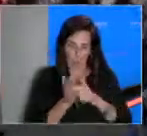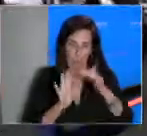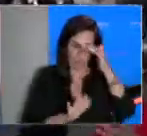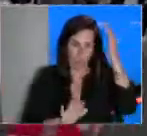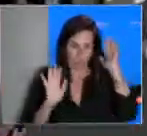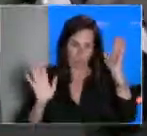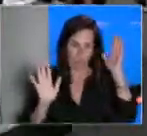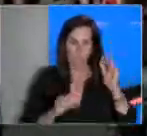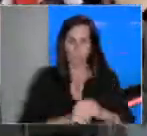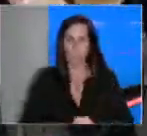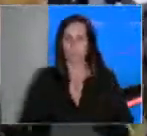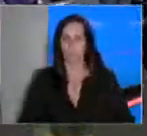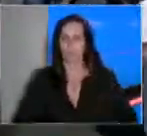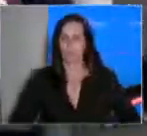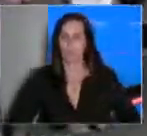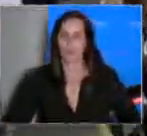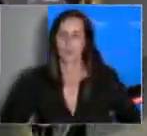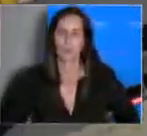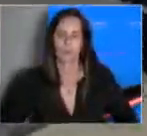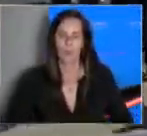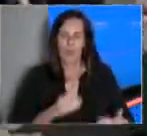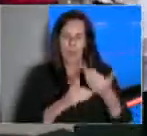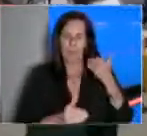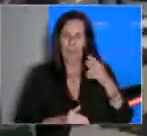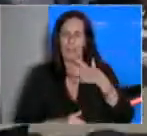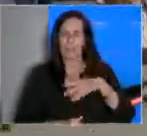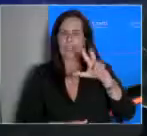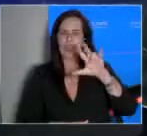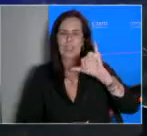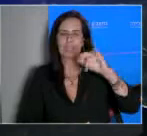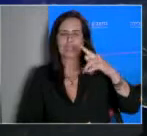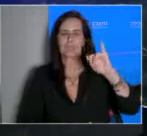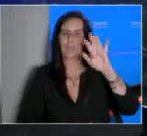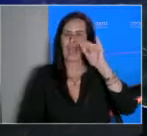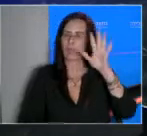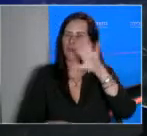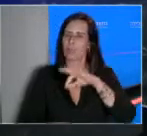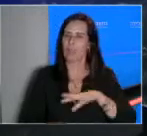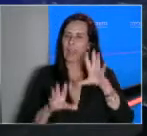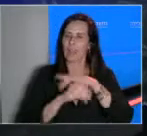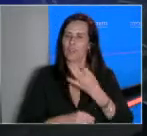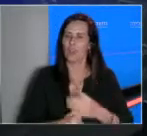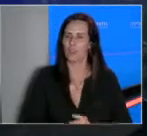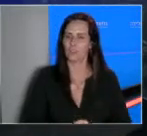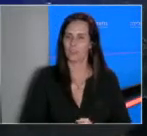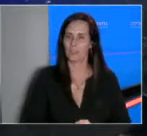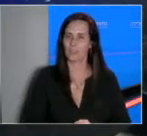רגע, חכי שנייה, חכי רגע, לפני שר האוצר, אני רוצה לצרף את ציפי אלן. ציפי, מה שלומך? ערב טוב.